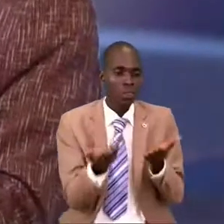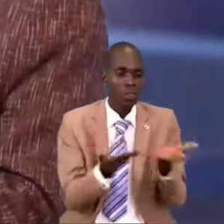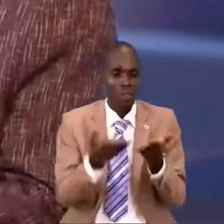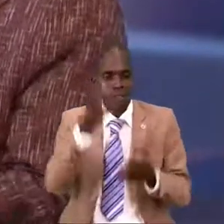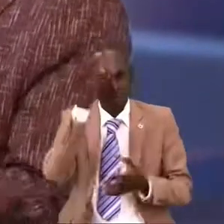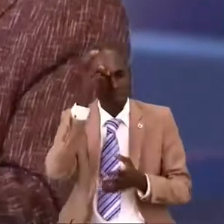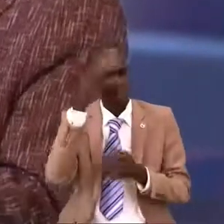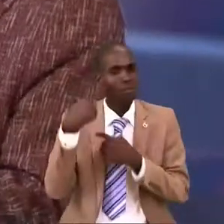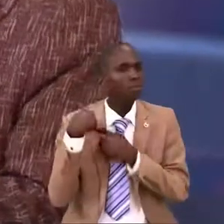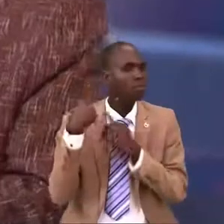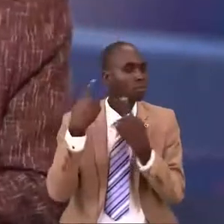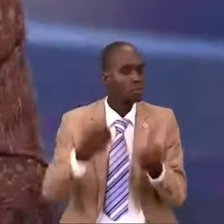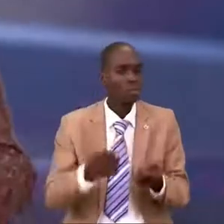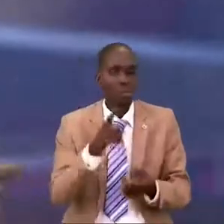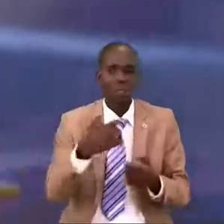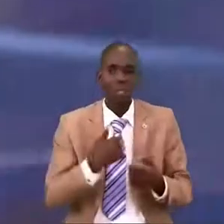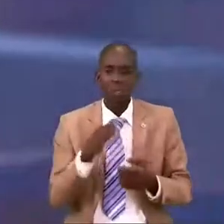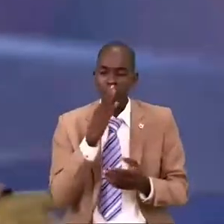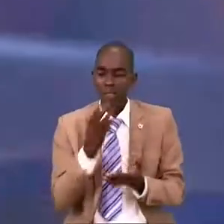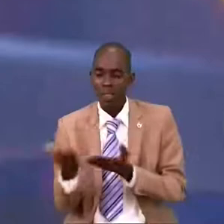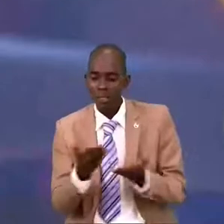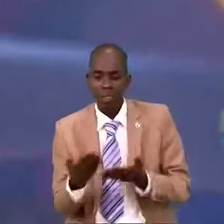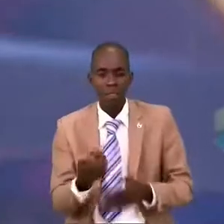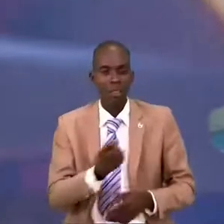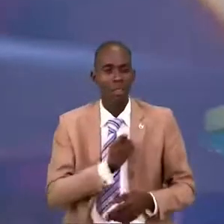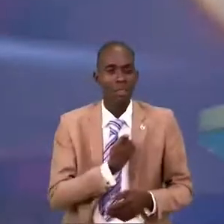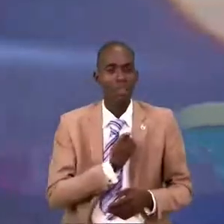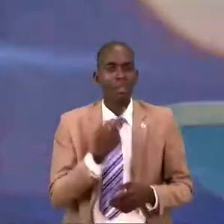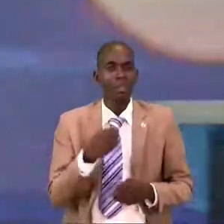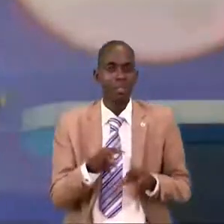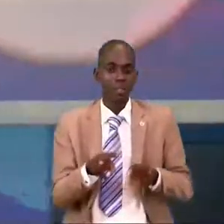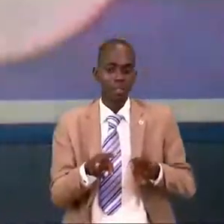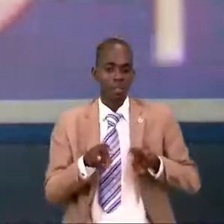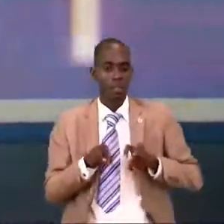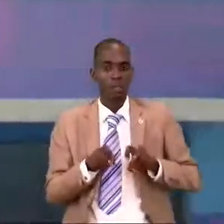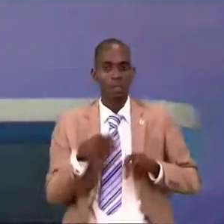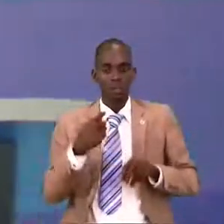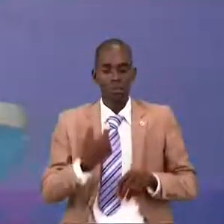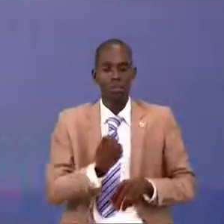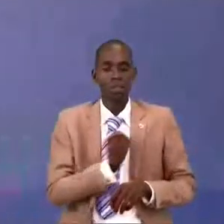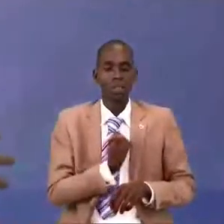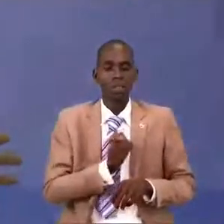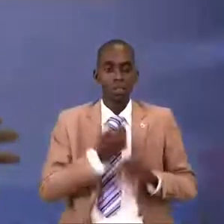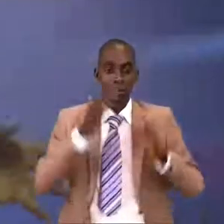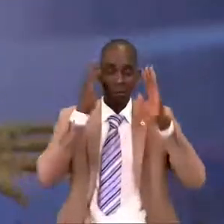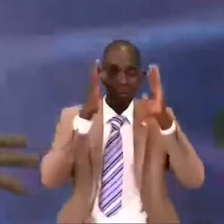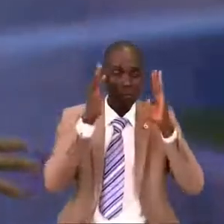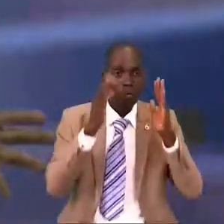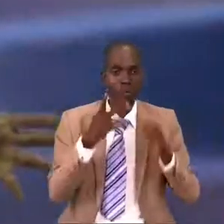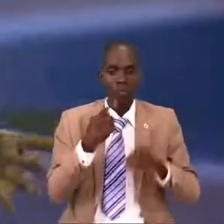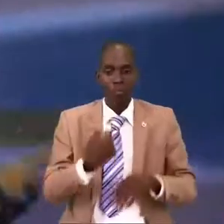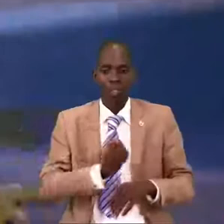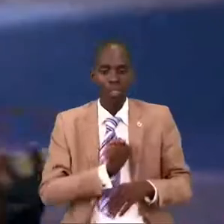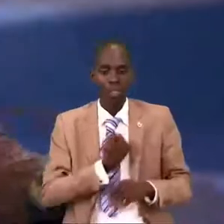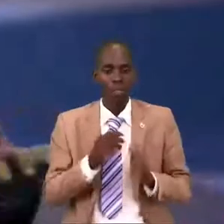l'égoïsme, l'égocentrisme, la volonté de soi. Vous étiez engagé à cela avant. Maintenant,